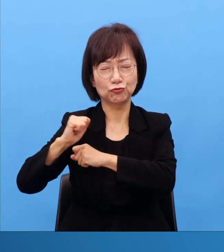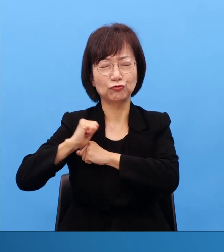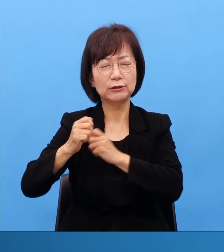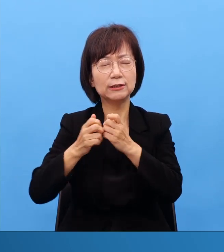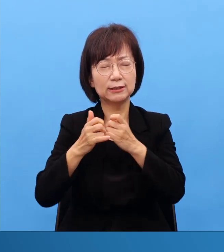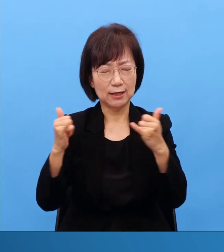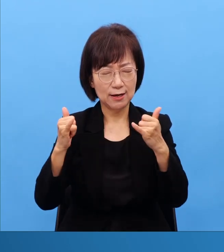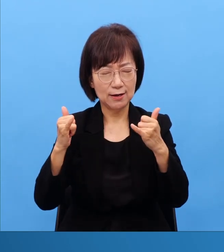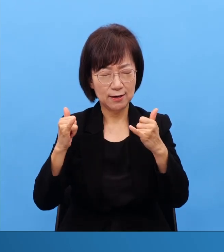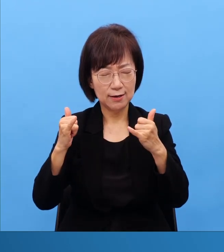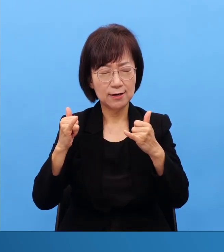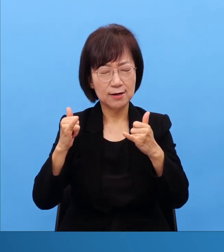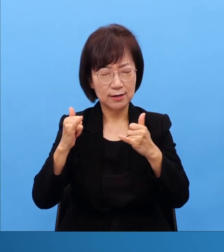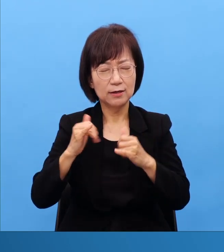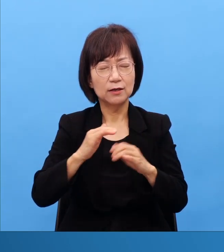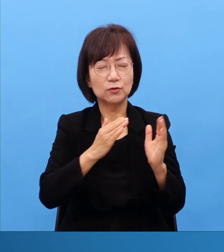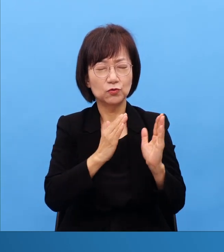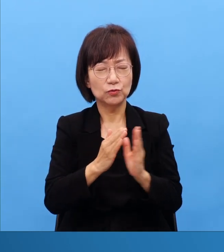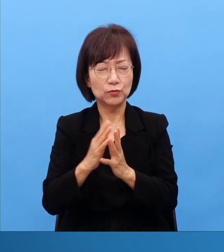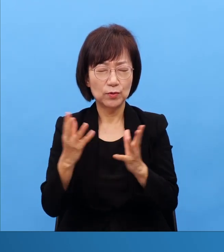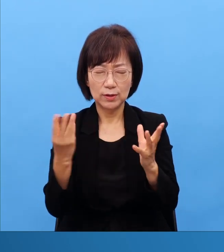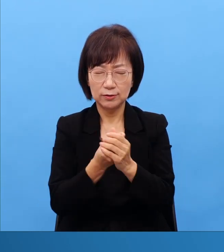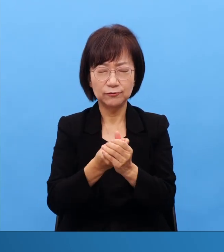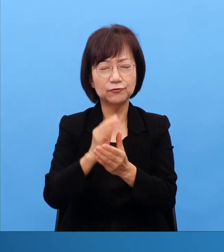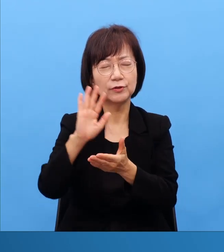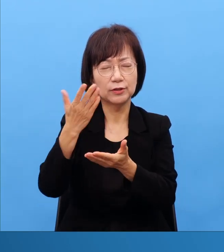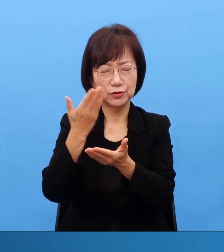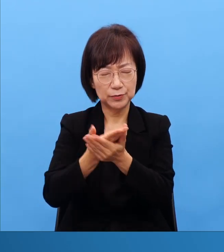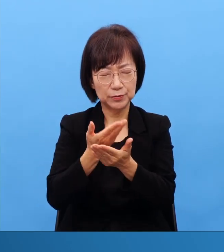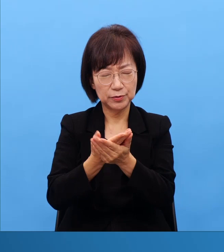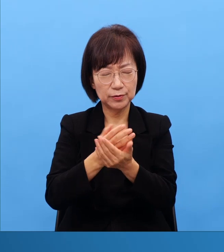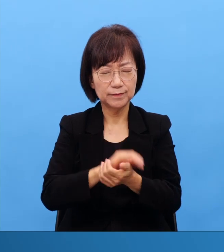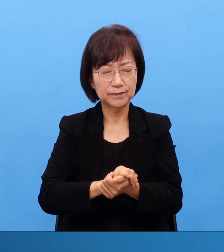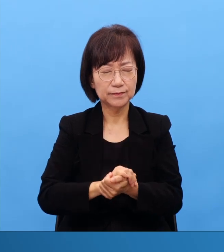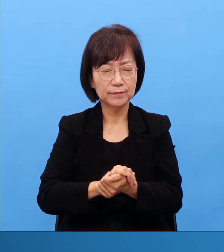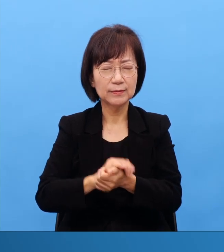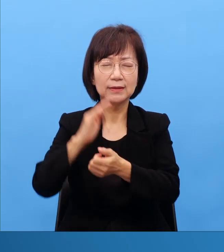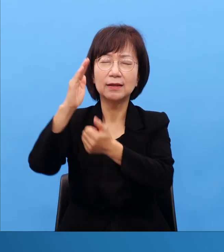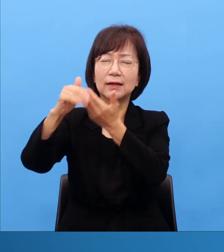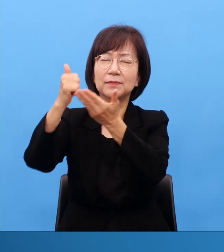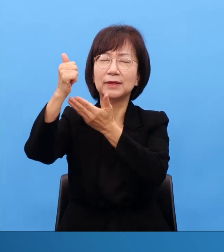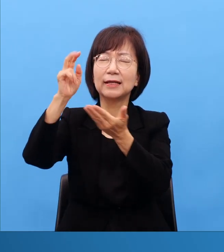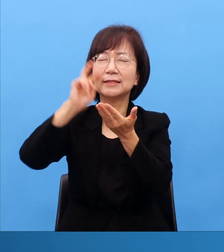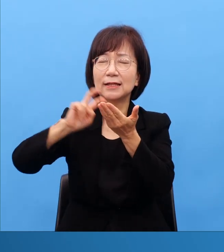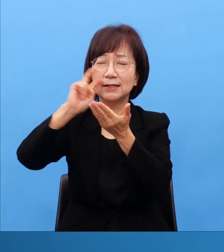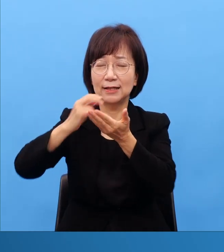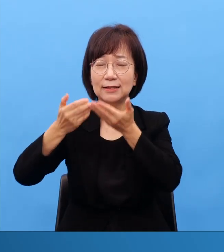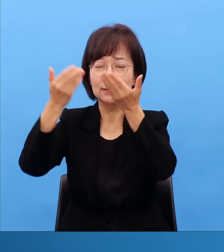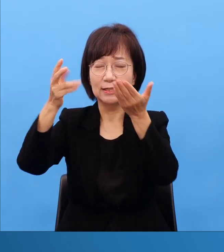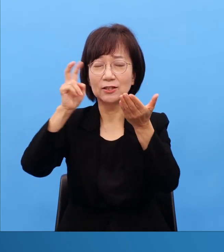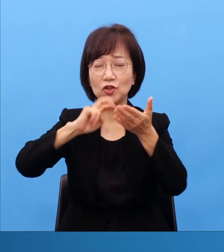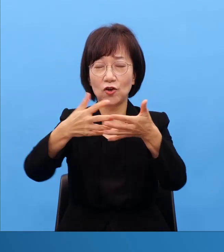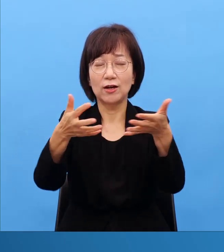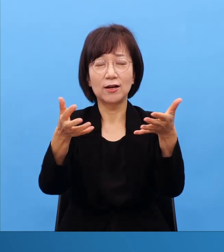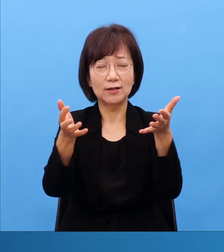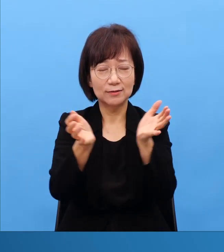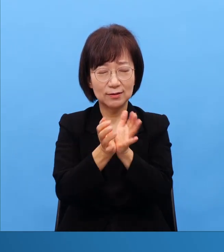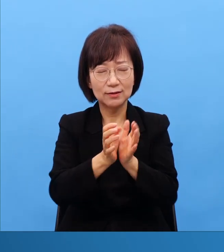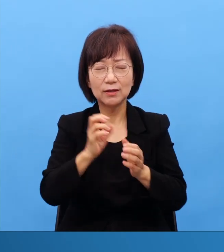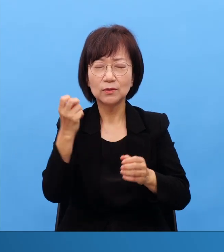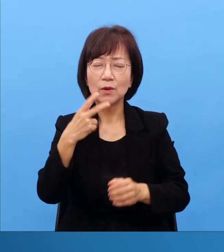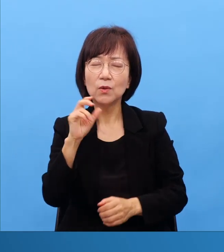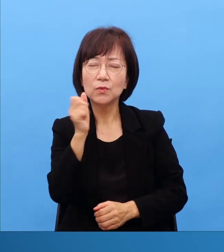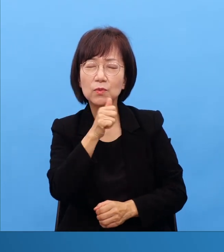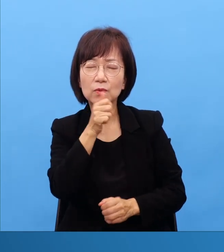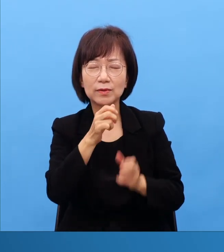as the soldiers of Christ. 하나님께 찬양으로 영광 돌리는 성가대와 통역자들 그리고 예배에 헌신하는